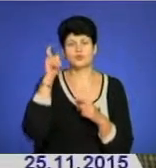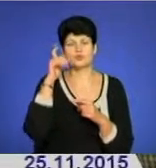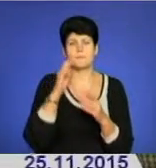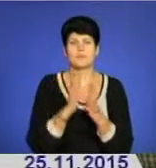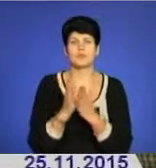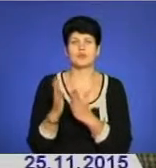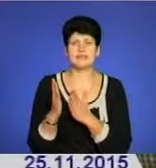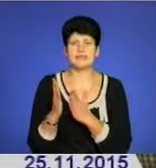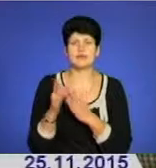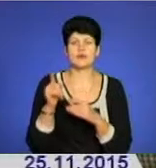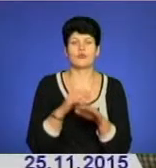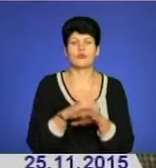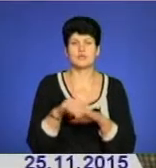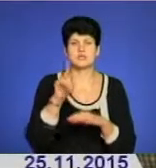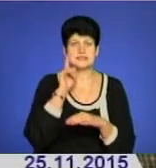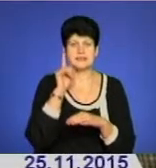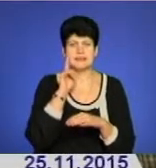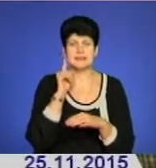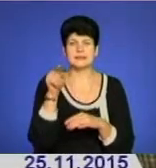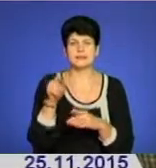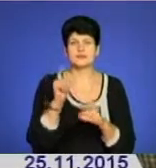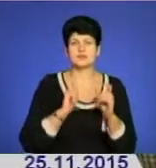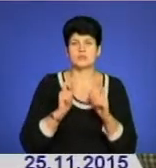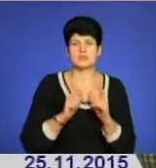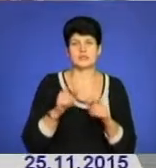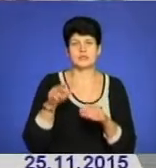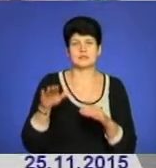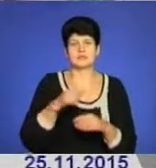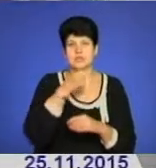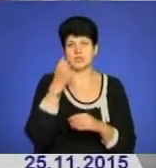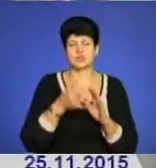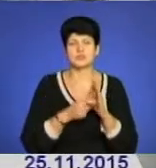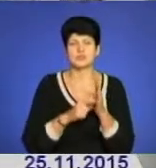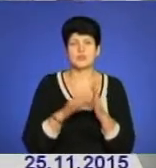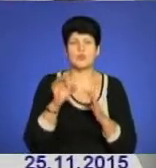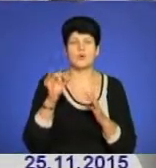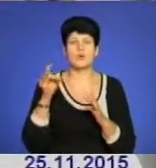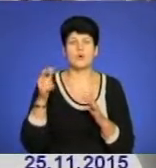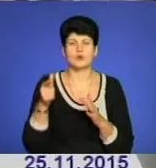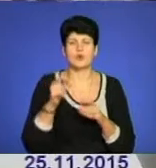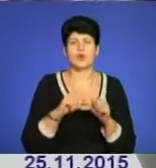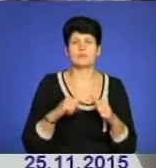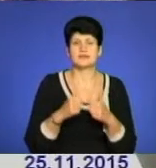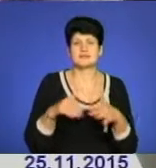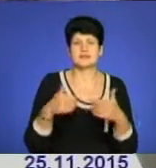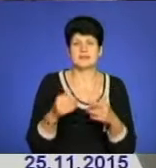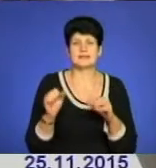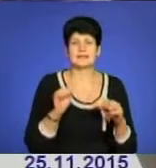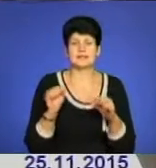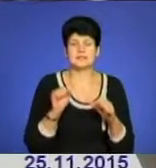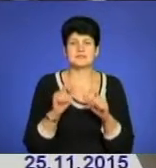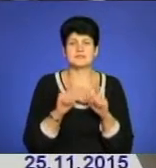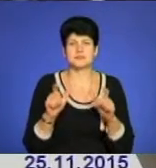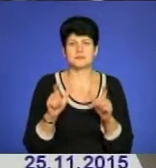вулиці Зеленій, там цільовою аудиторією є студенти і учні старших класів. Оргкомітет фестивалю звертається до керівників закладів освіти і